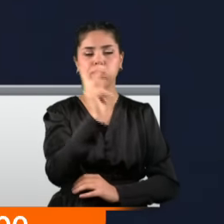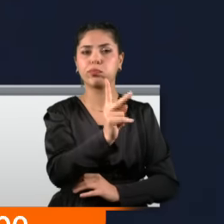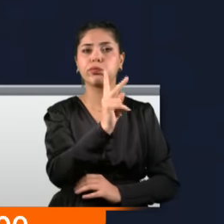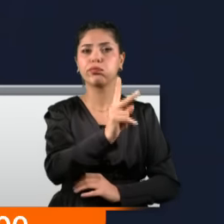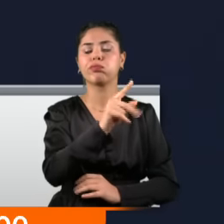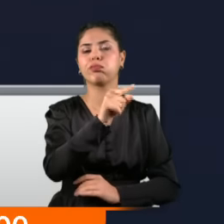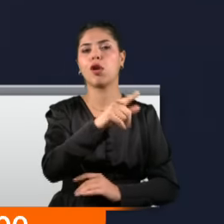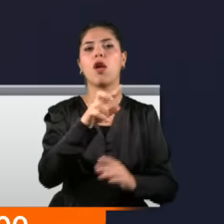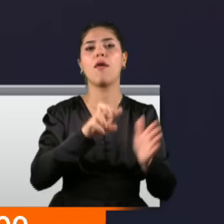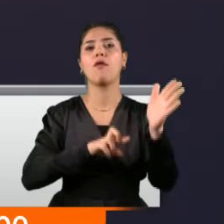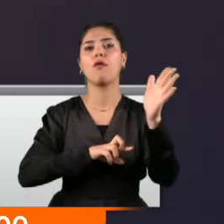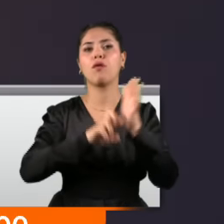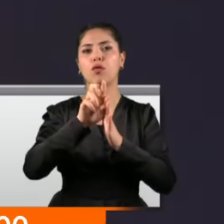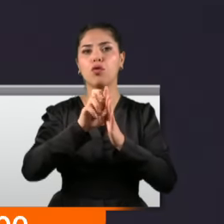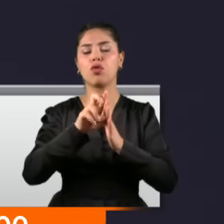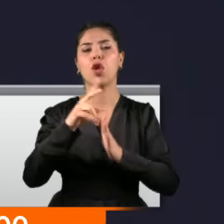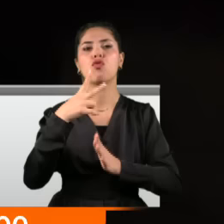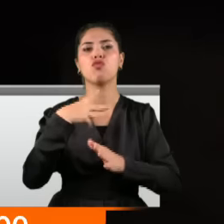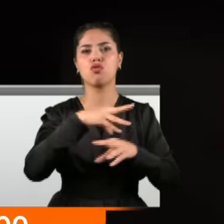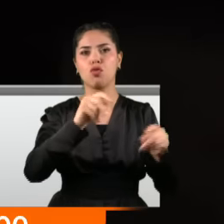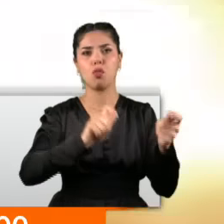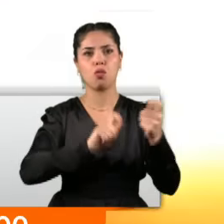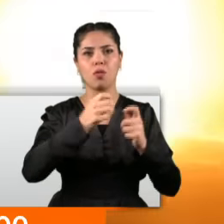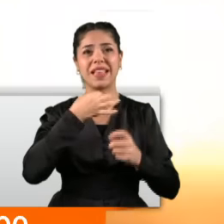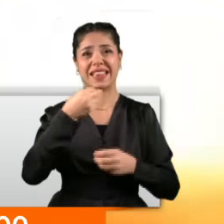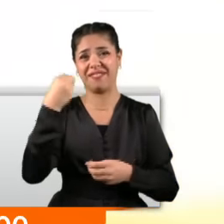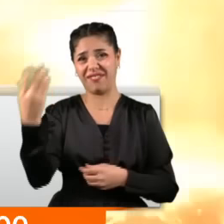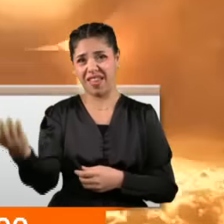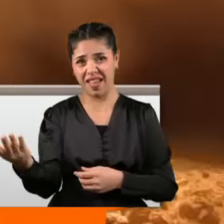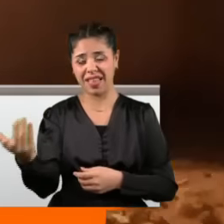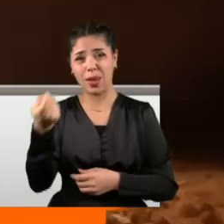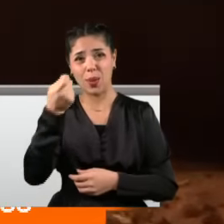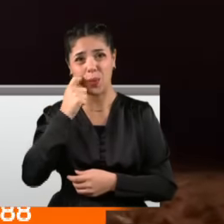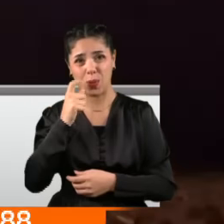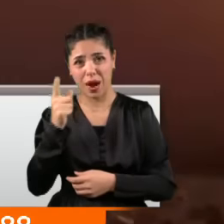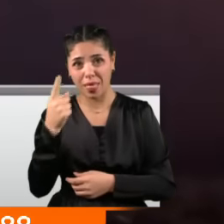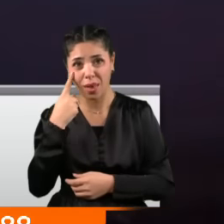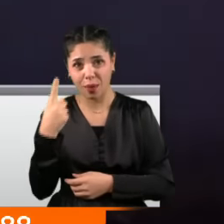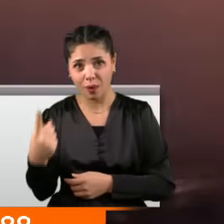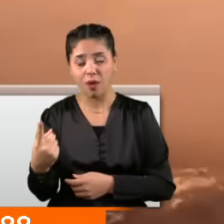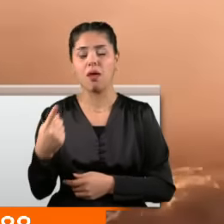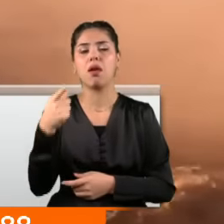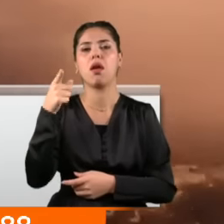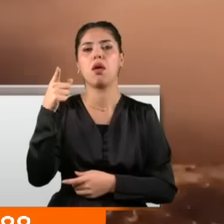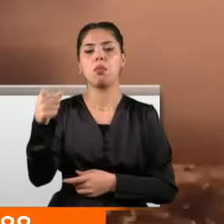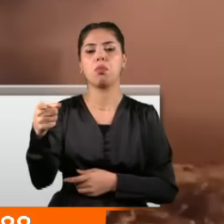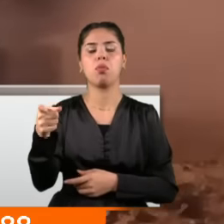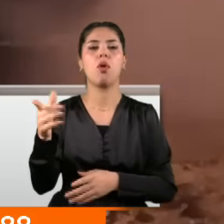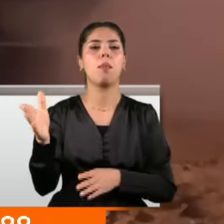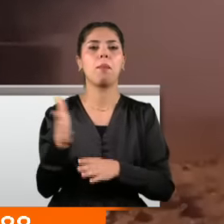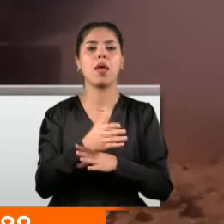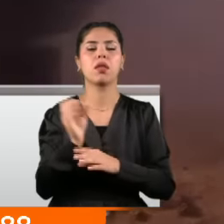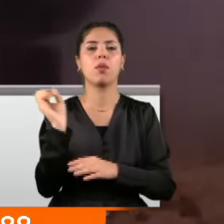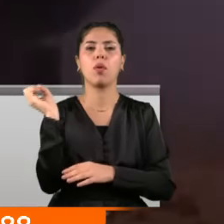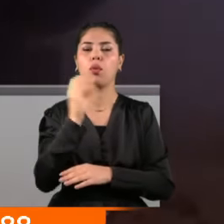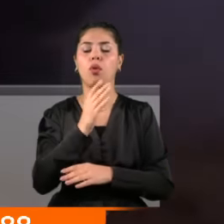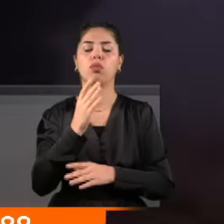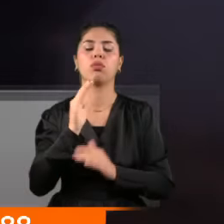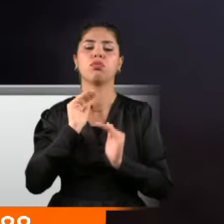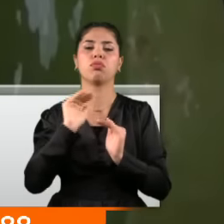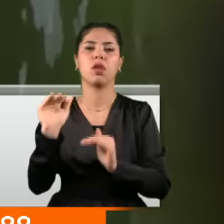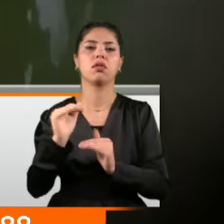Rus topraklarında kullanılmasına izin verdi, bununla da yetinmeyip Ukrayna'ya kara mayını sevkiyatını onayladı. Aldığı destekle